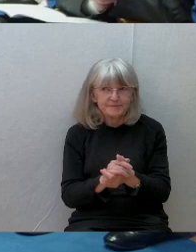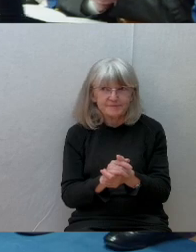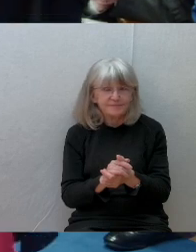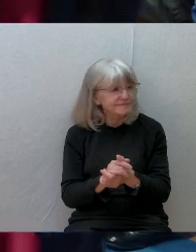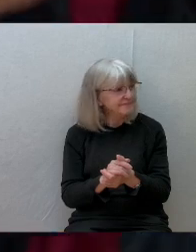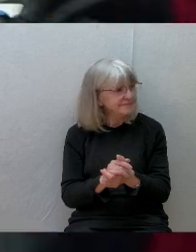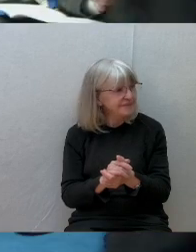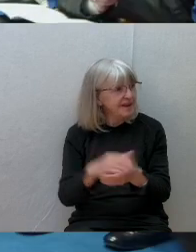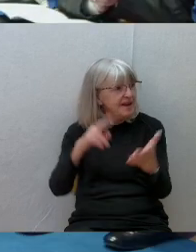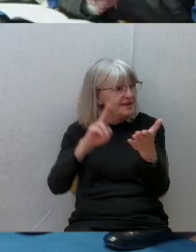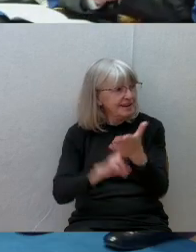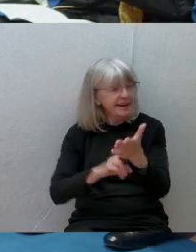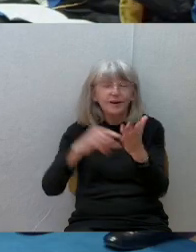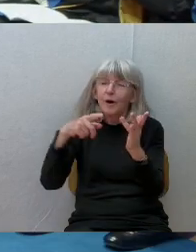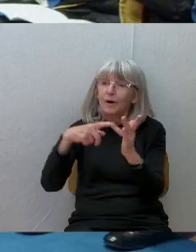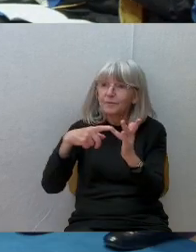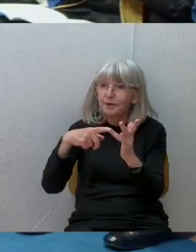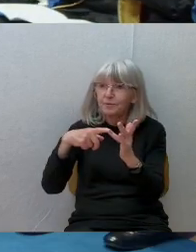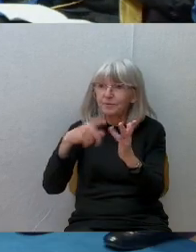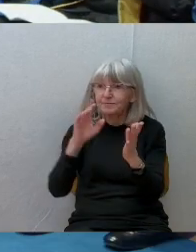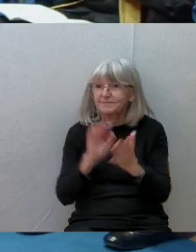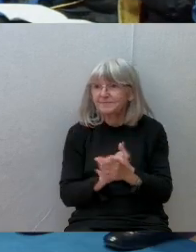Nikem Ofwebu.